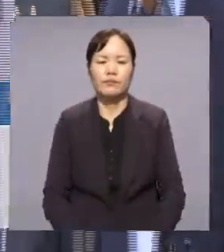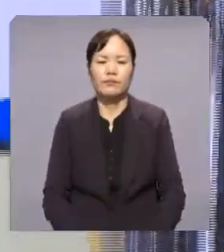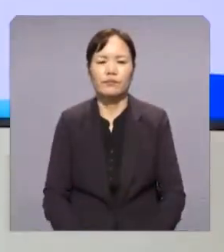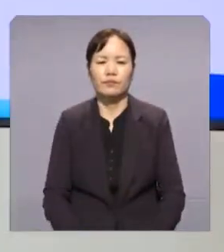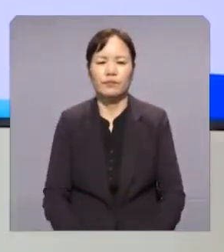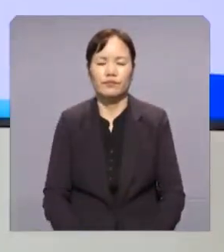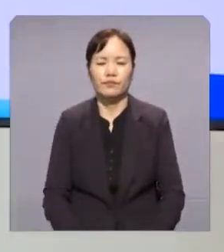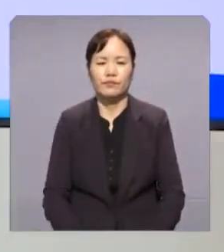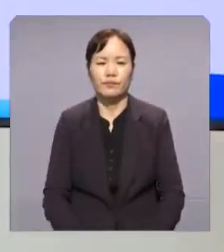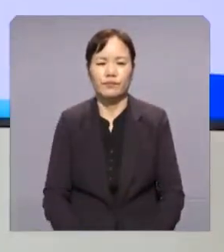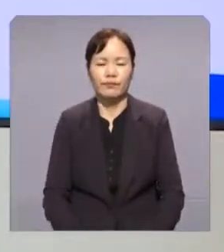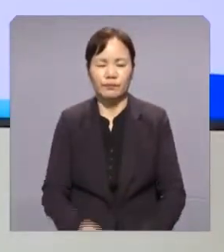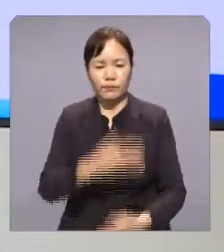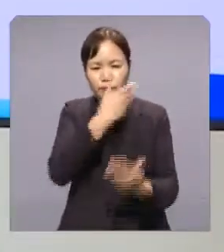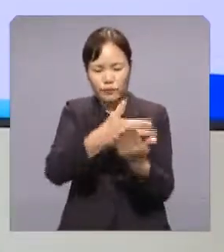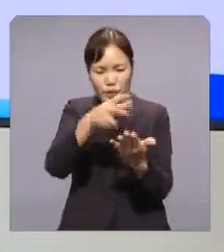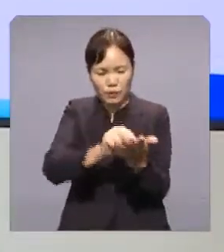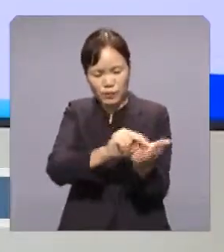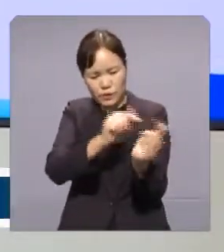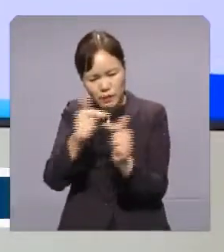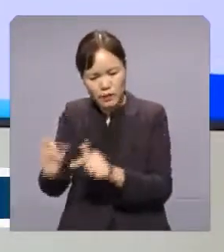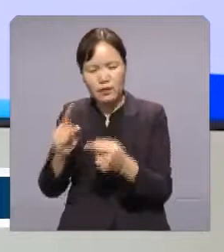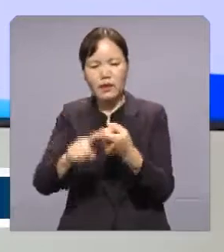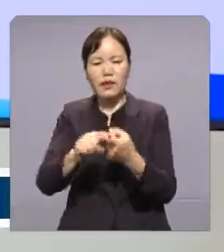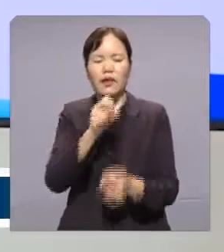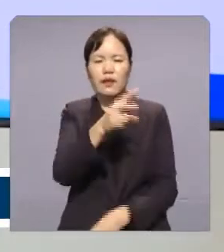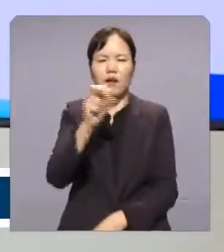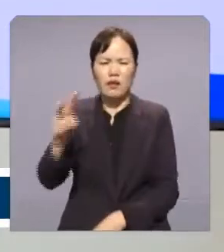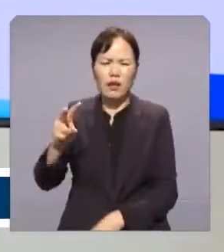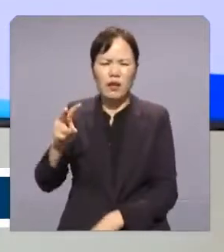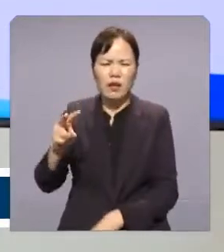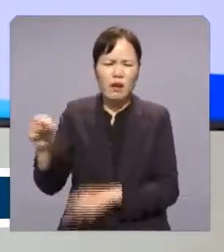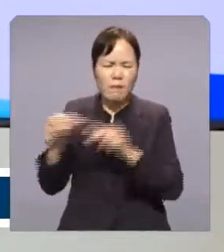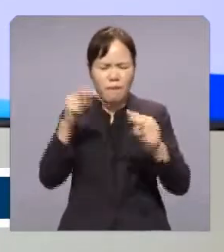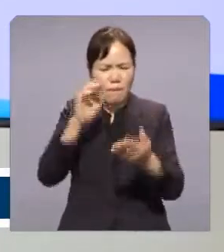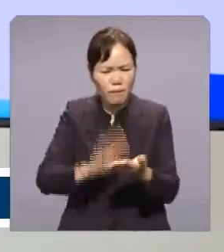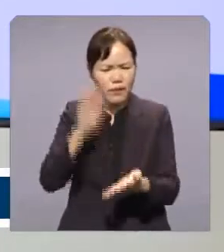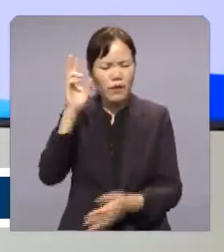하겠습니다. 쟁점과 현안을 놓고 여야의 뜨거운 공방이